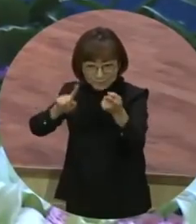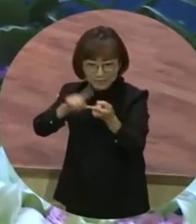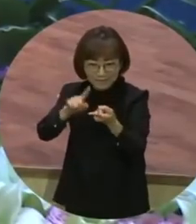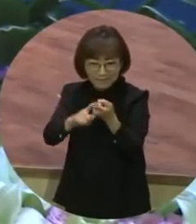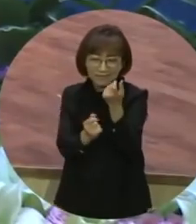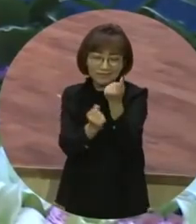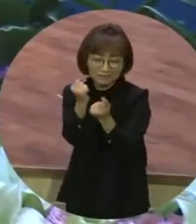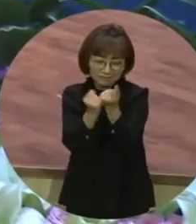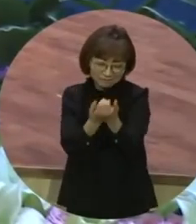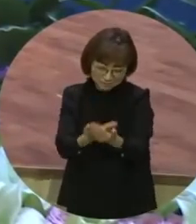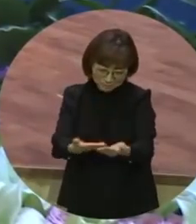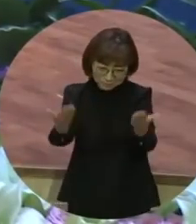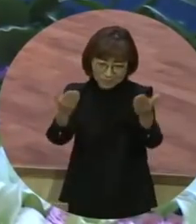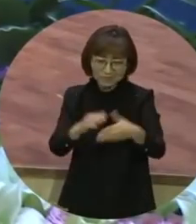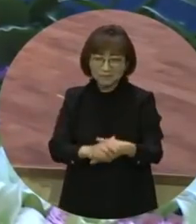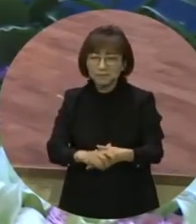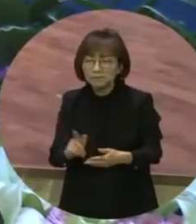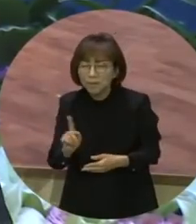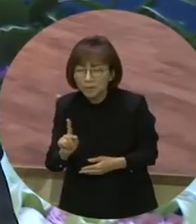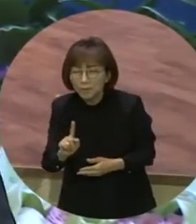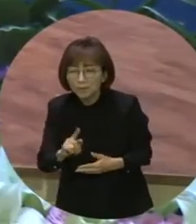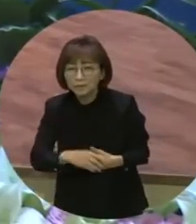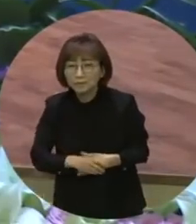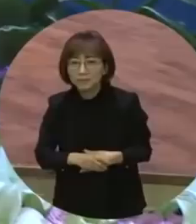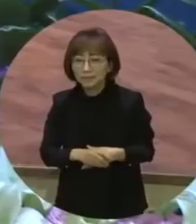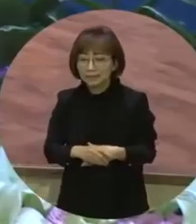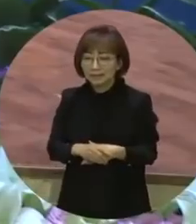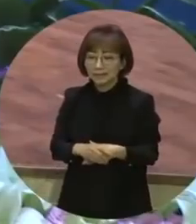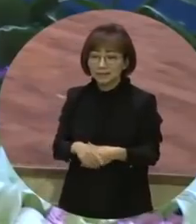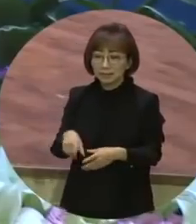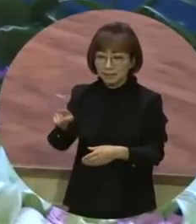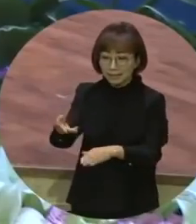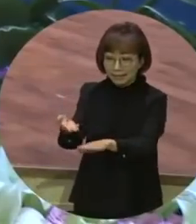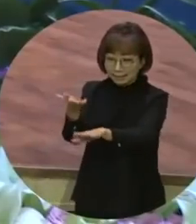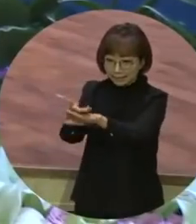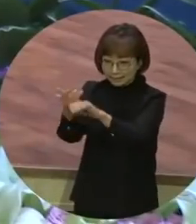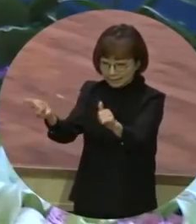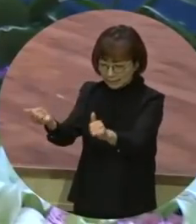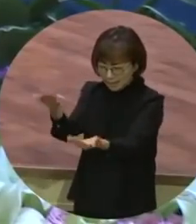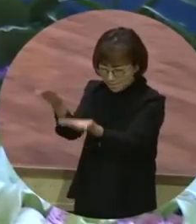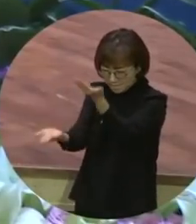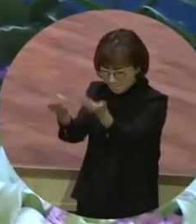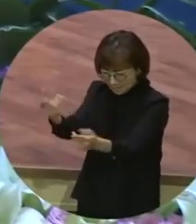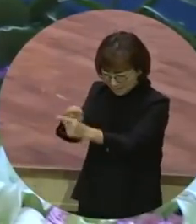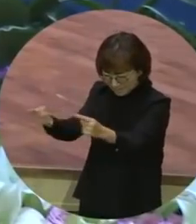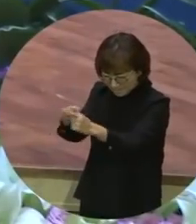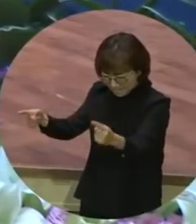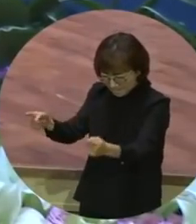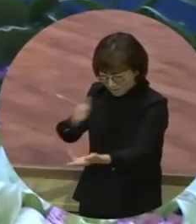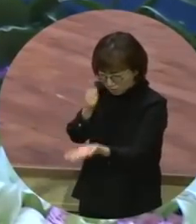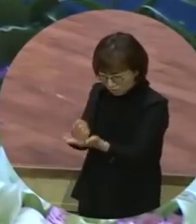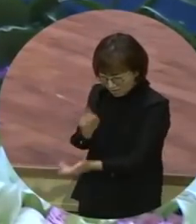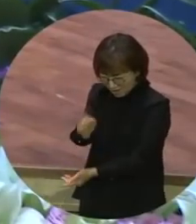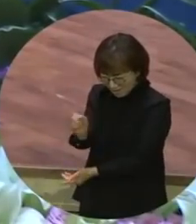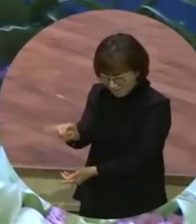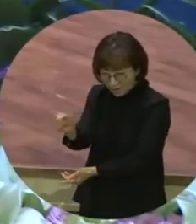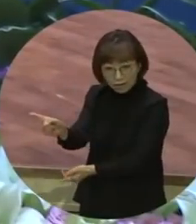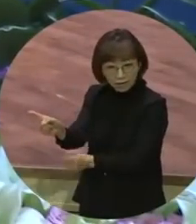직설적으로 표현하고 있습니다. 그것이 바로 남을 판단하고 정죄하는 일입니다.